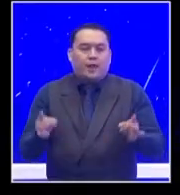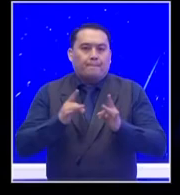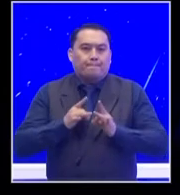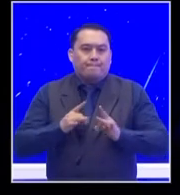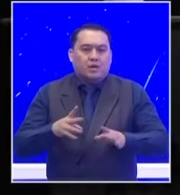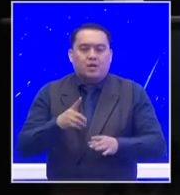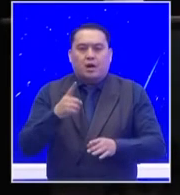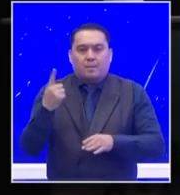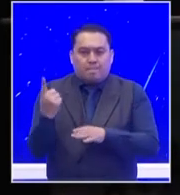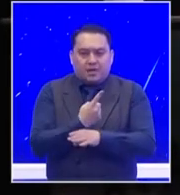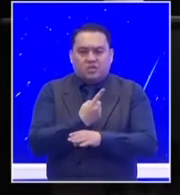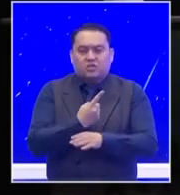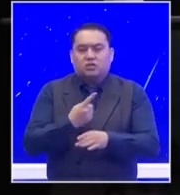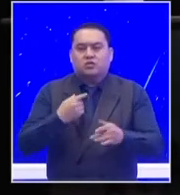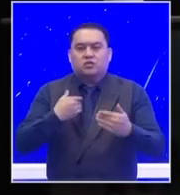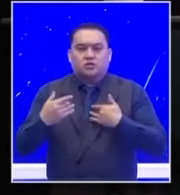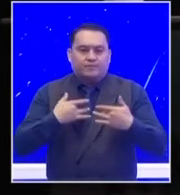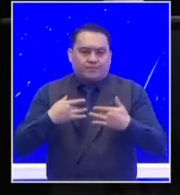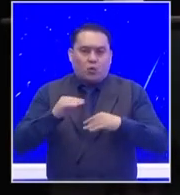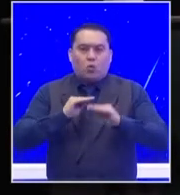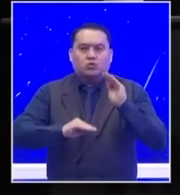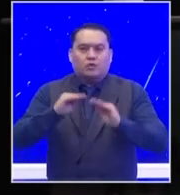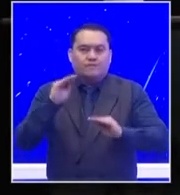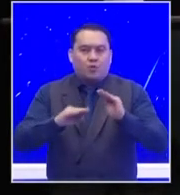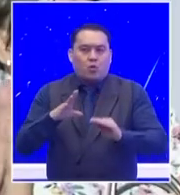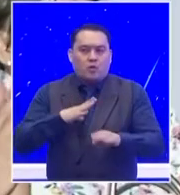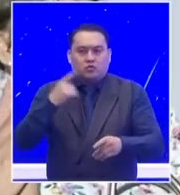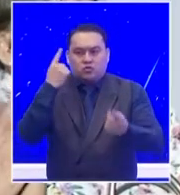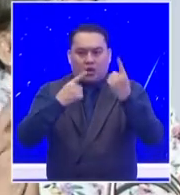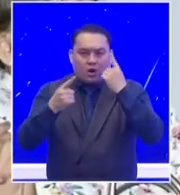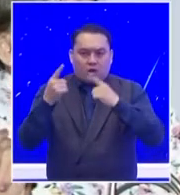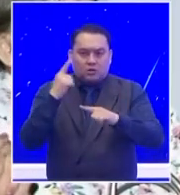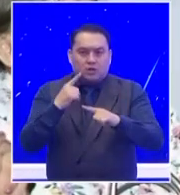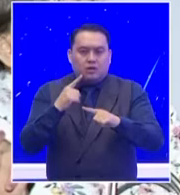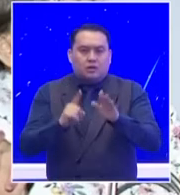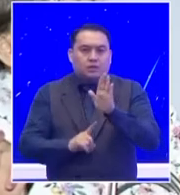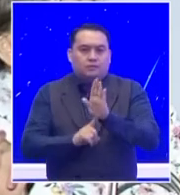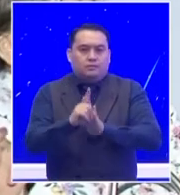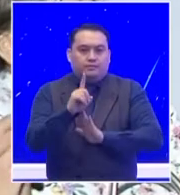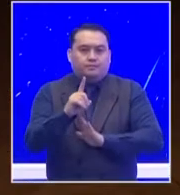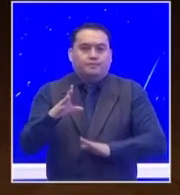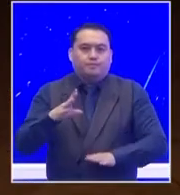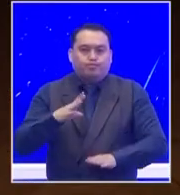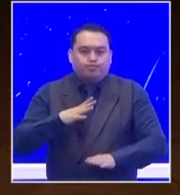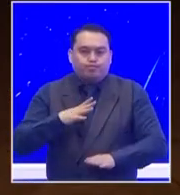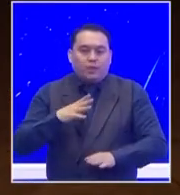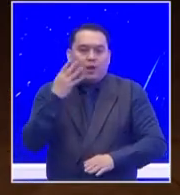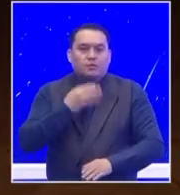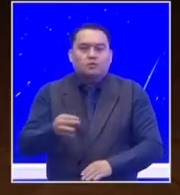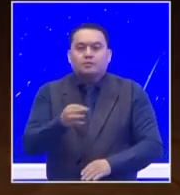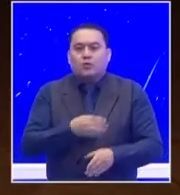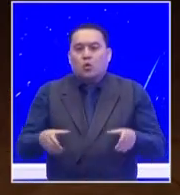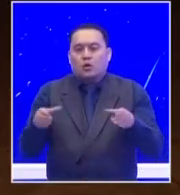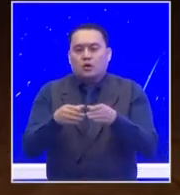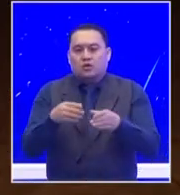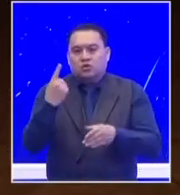қарсаңында елімізде алғаш болып сахналанып отыр. Бас ақынның өмір шығармасын насихаттаған бастама мұнымен шектелмейді. Жетісулық театр ұжымы